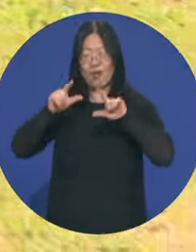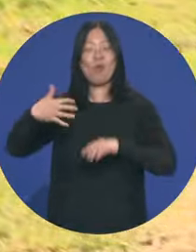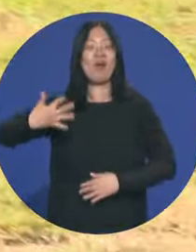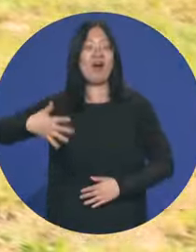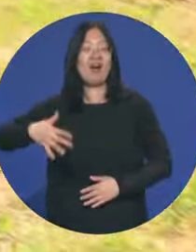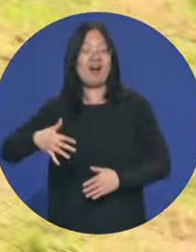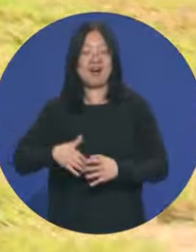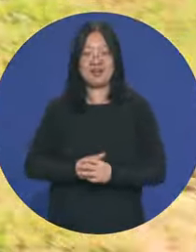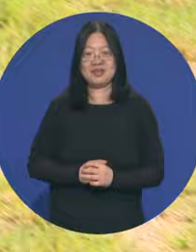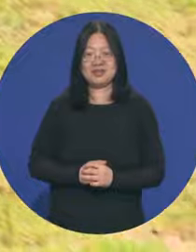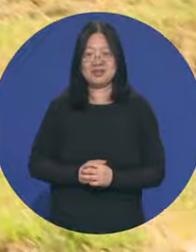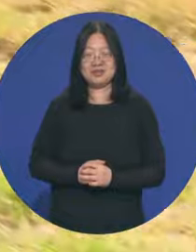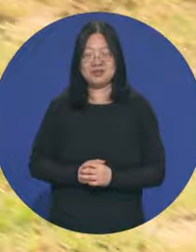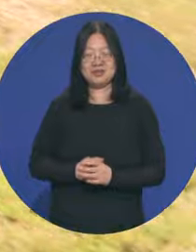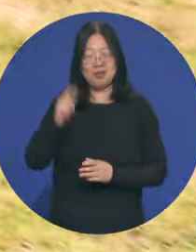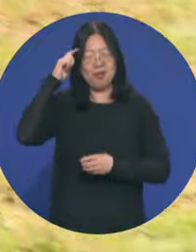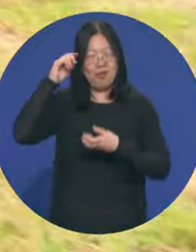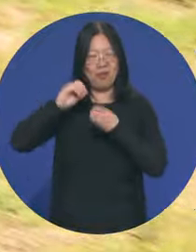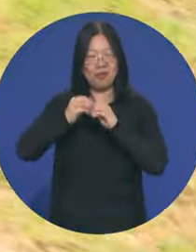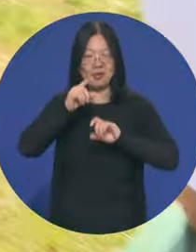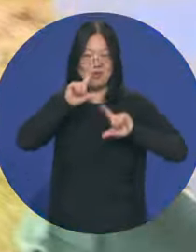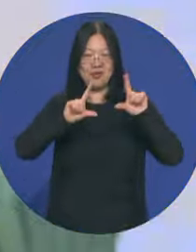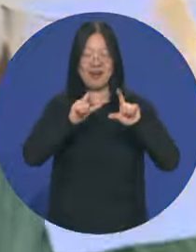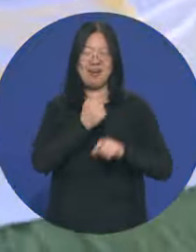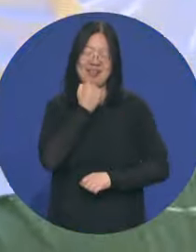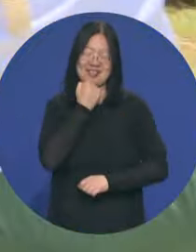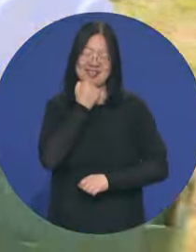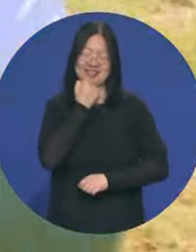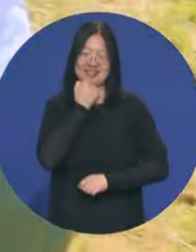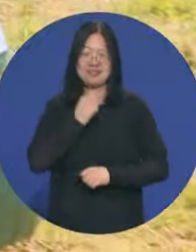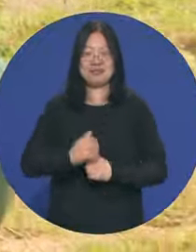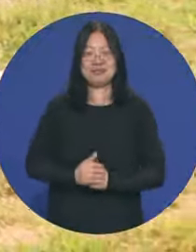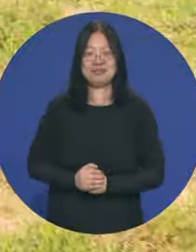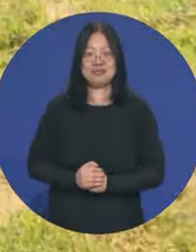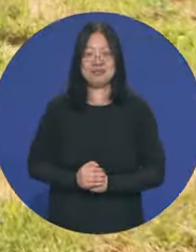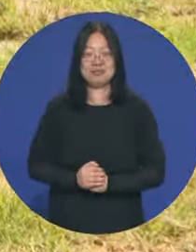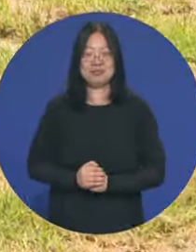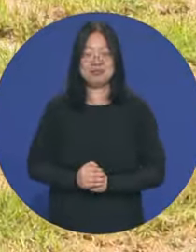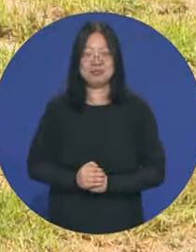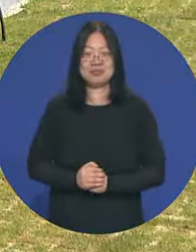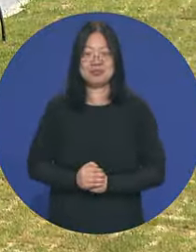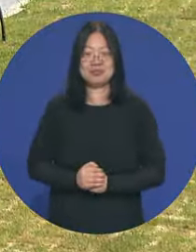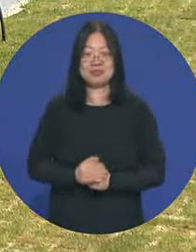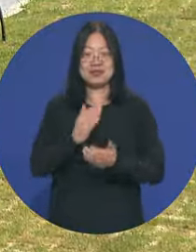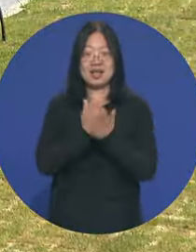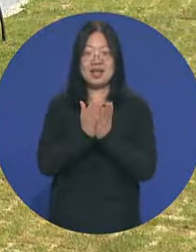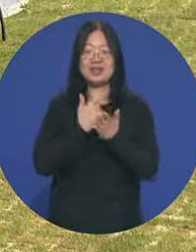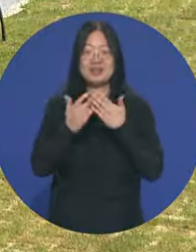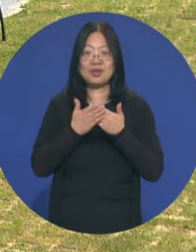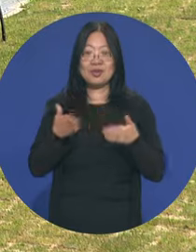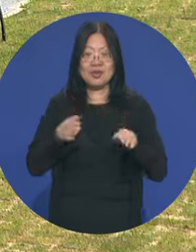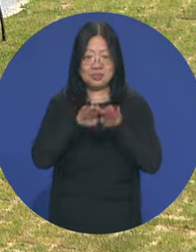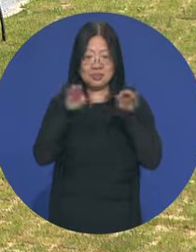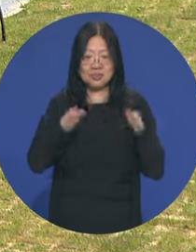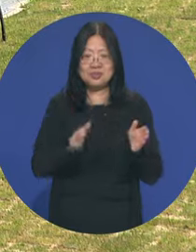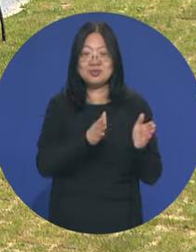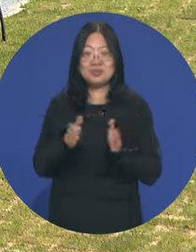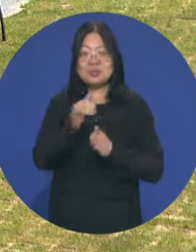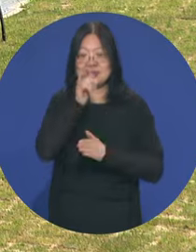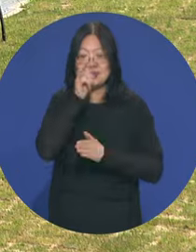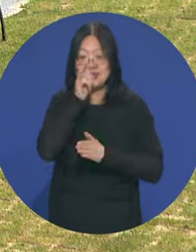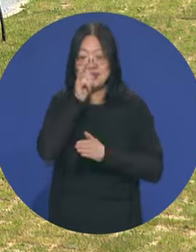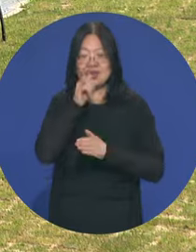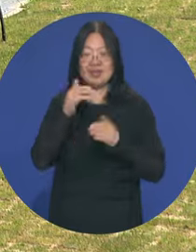훈련된 모습은 탄성을 자아내고 다소 엉뚱한 모습에는 웃음이 끊이지 않습니다. 다양한 체험 부스도